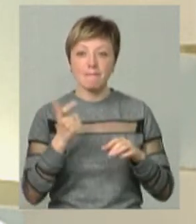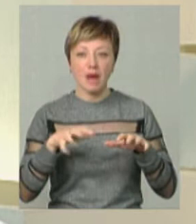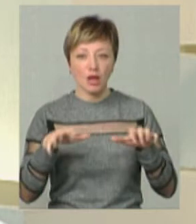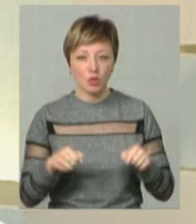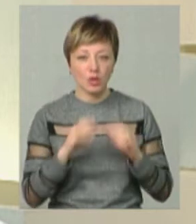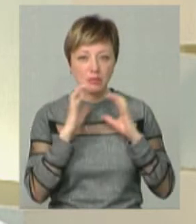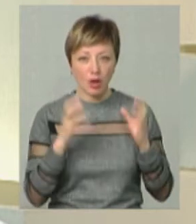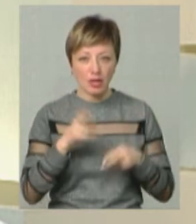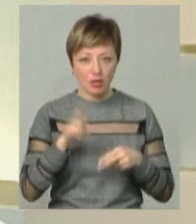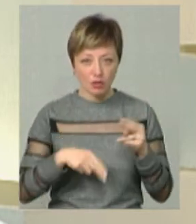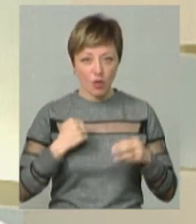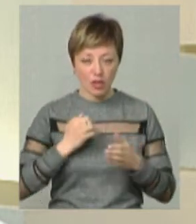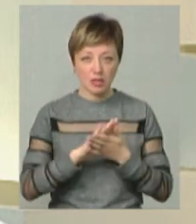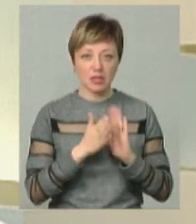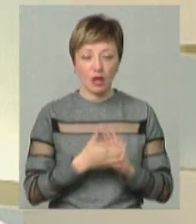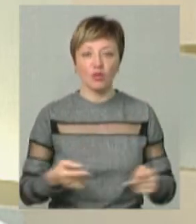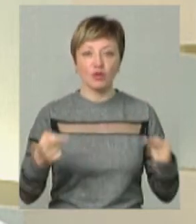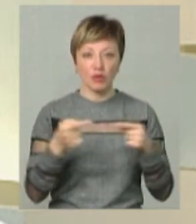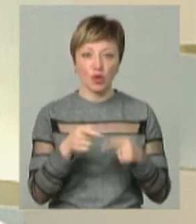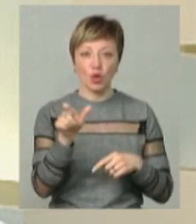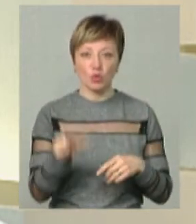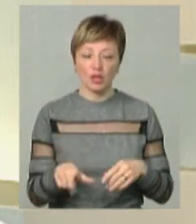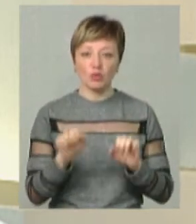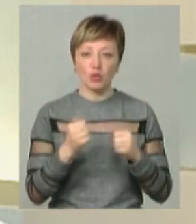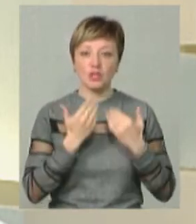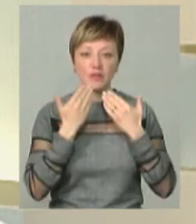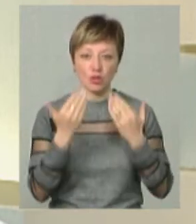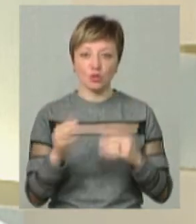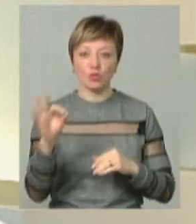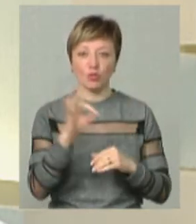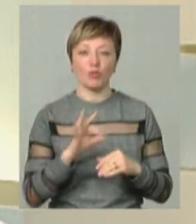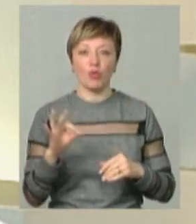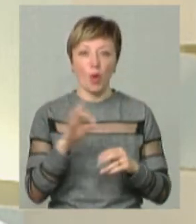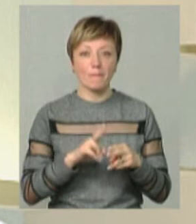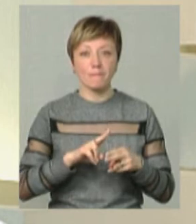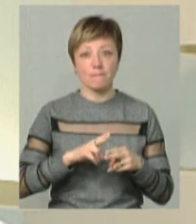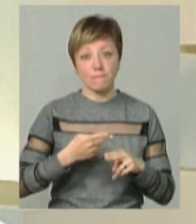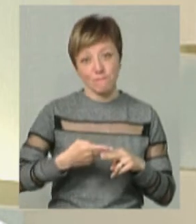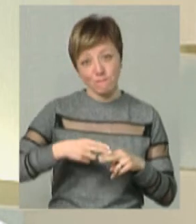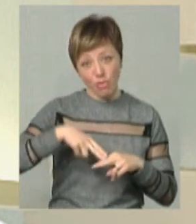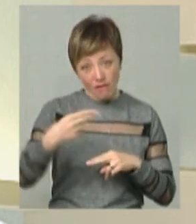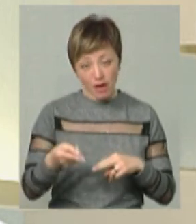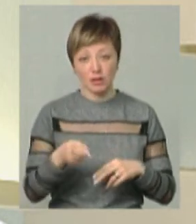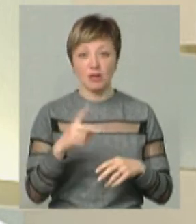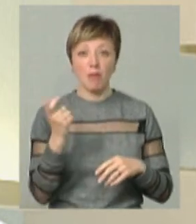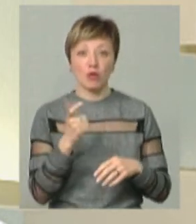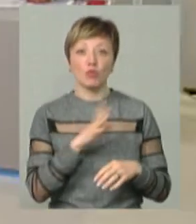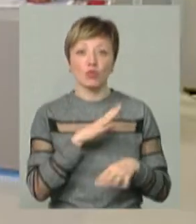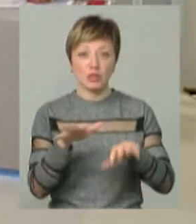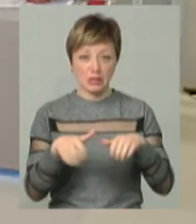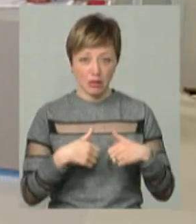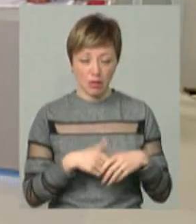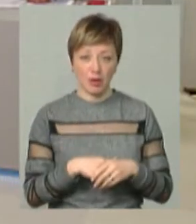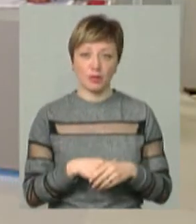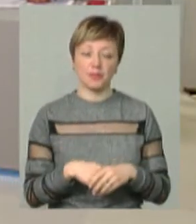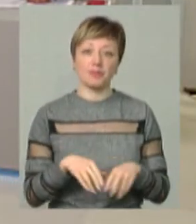по закінченню воєнного стану, то, відповідно, людина може звернутися щодо того, щоб її повернули те майно, яке було вилучено.